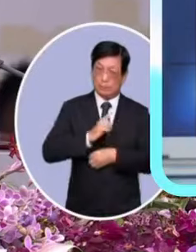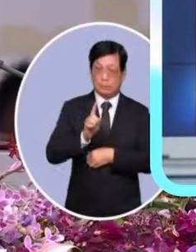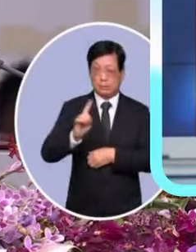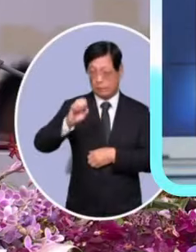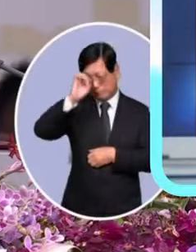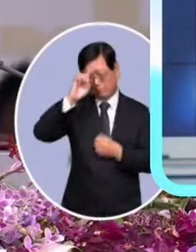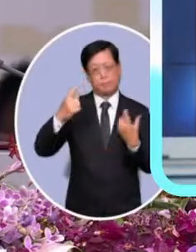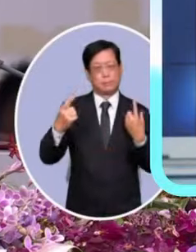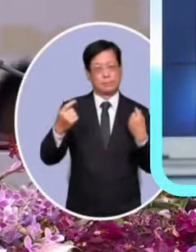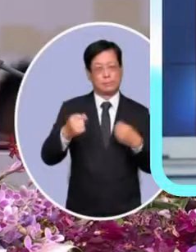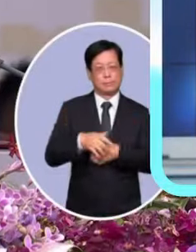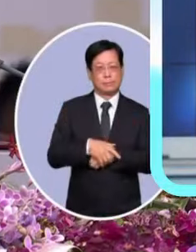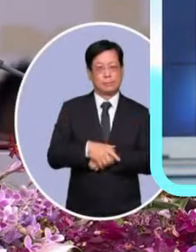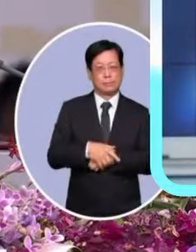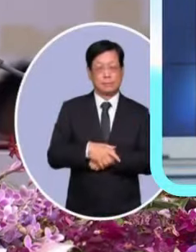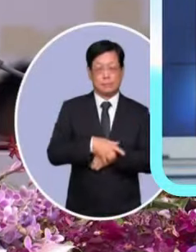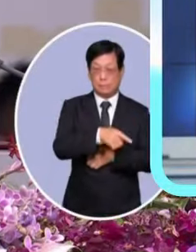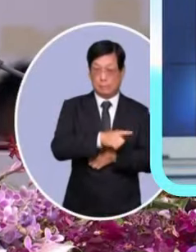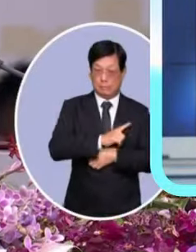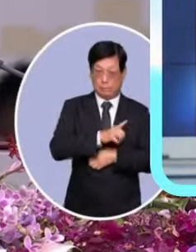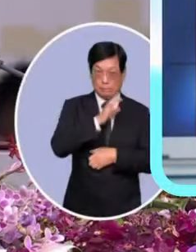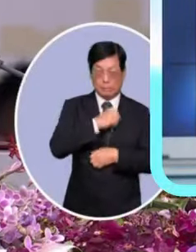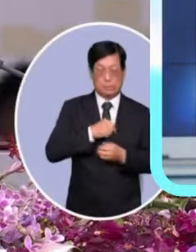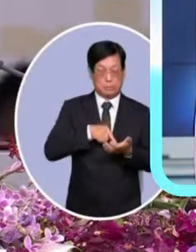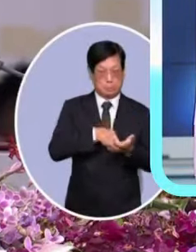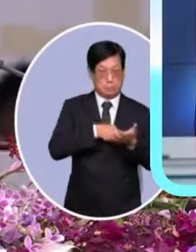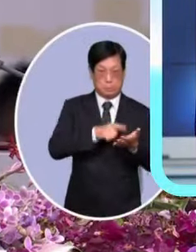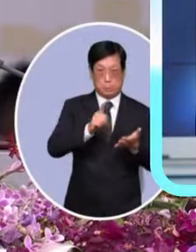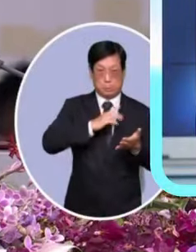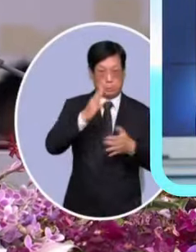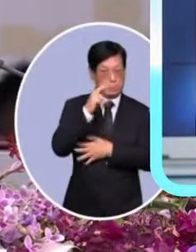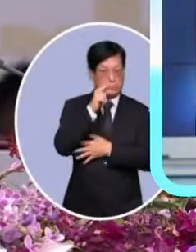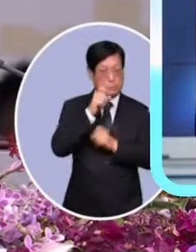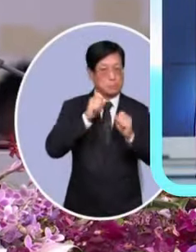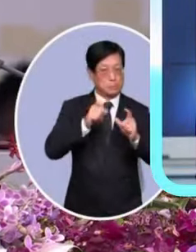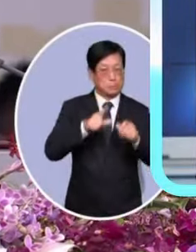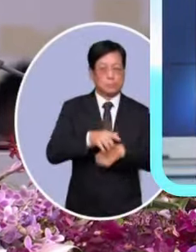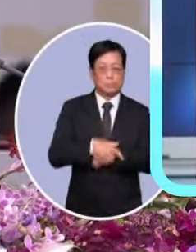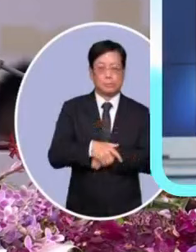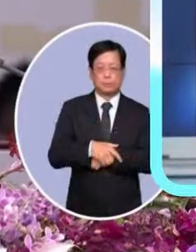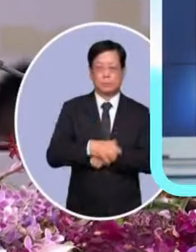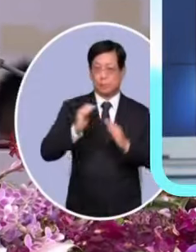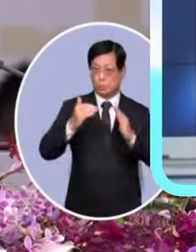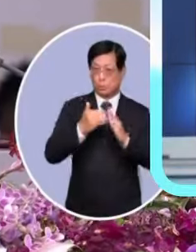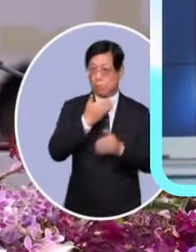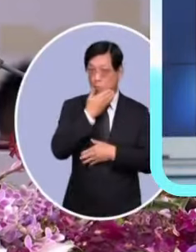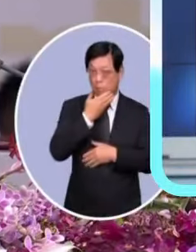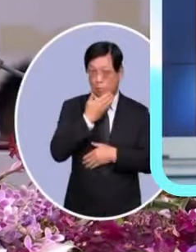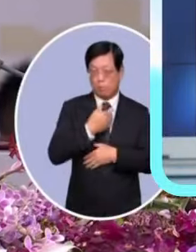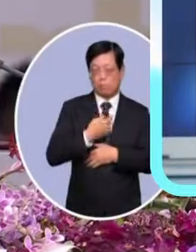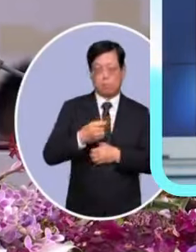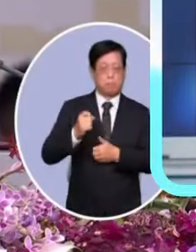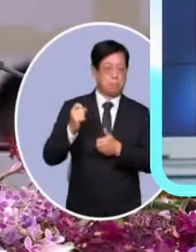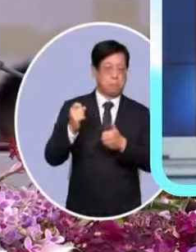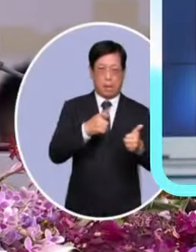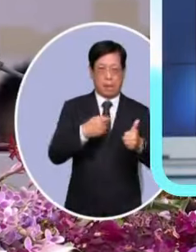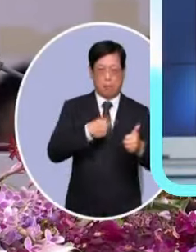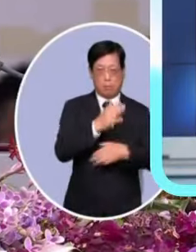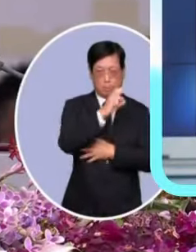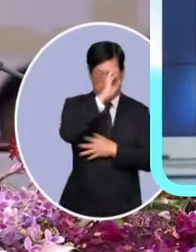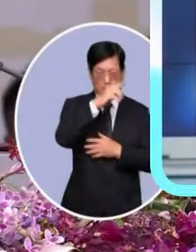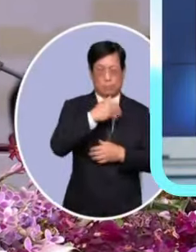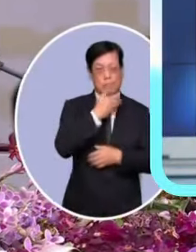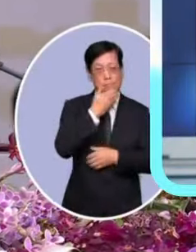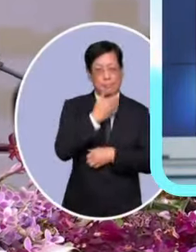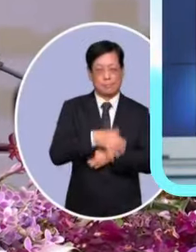话听太多了啦，人家就去看你的具体的行为。 对啦，你要叫他落实嘛，对，真的做一两样来看看。 我跟你讲，你要落